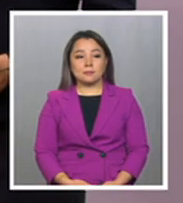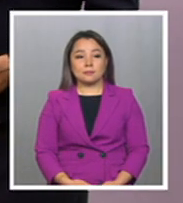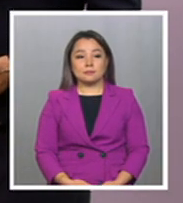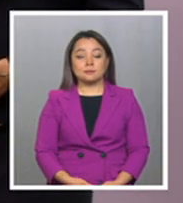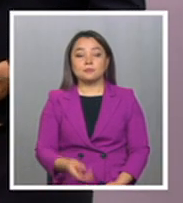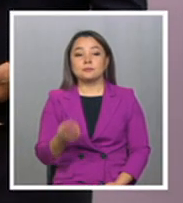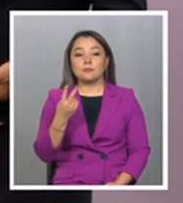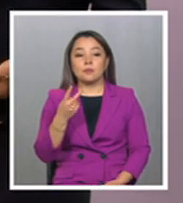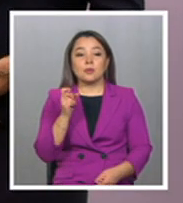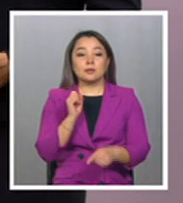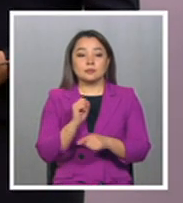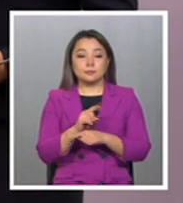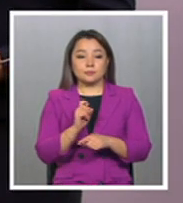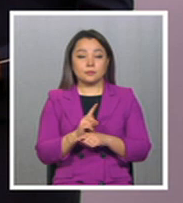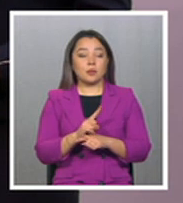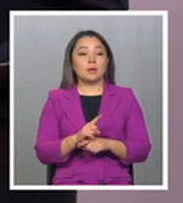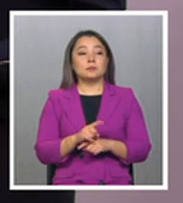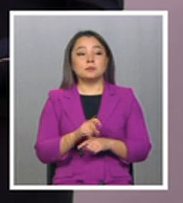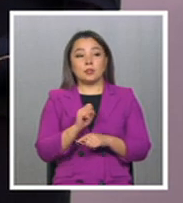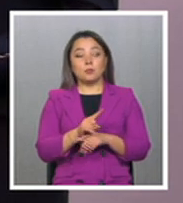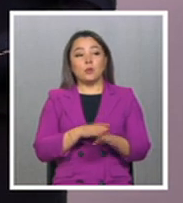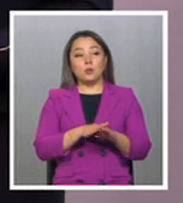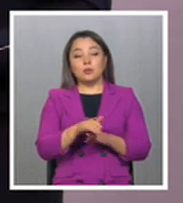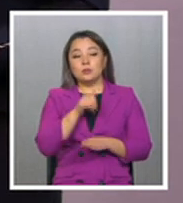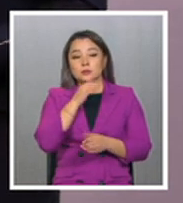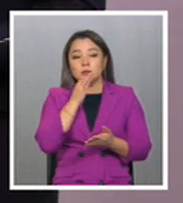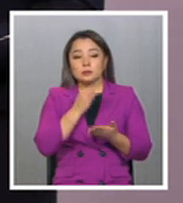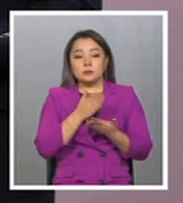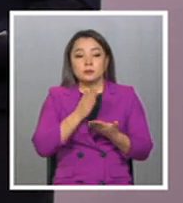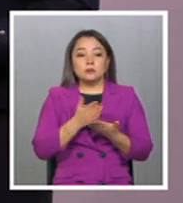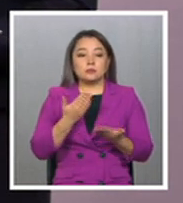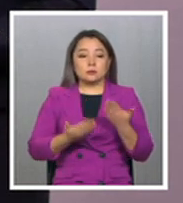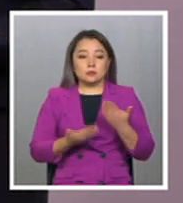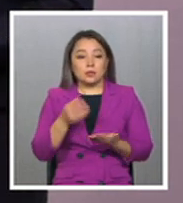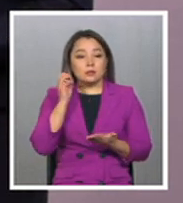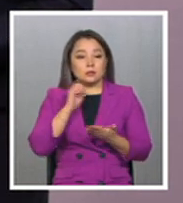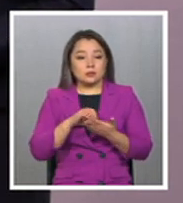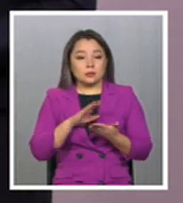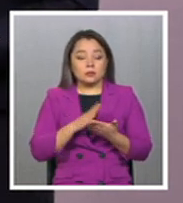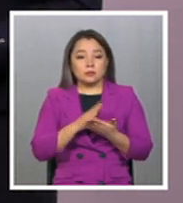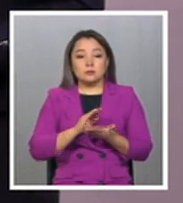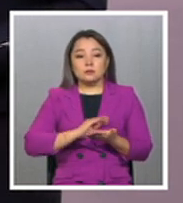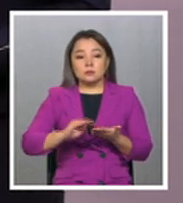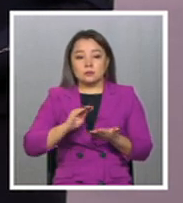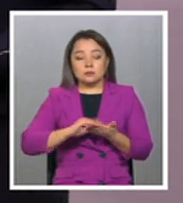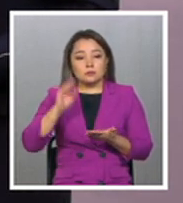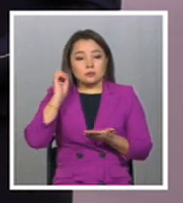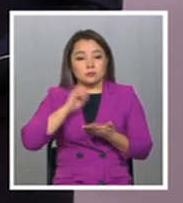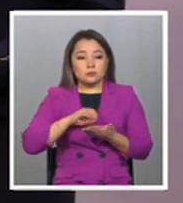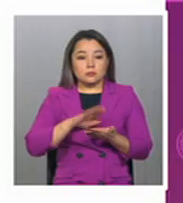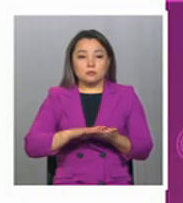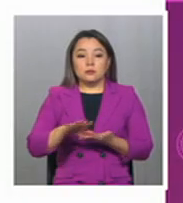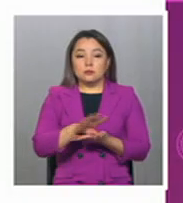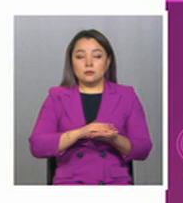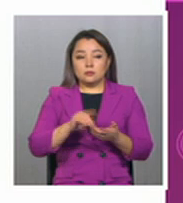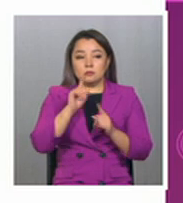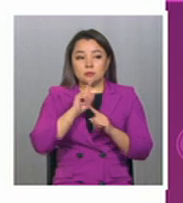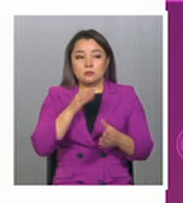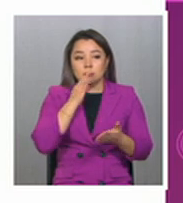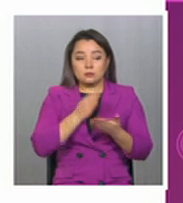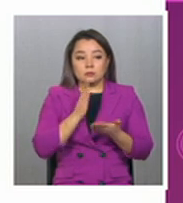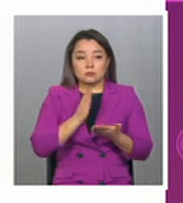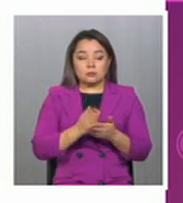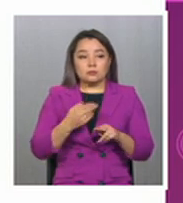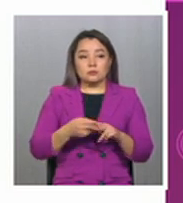тапсырма. Тапсырманы орындаңдар. Егер сандарды жазуда цифрлар қайталанбайтын болса,